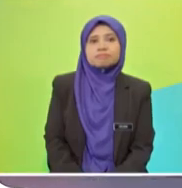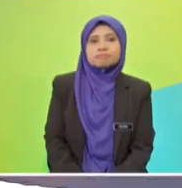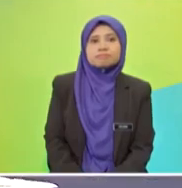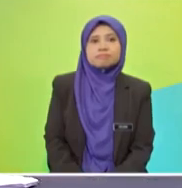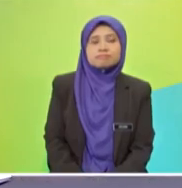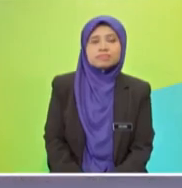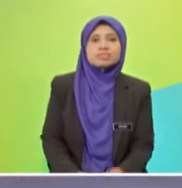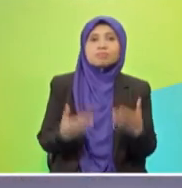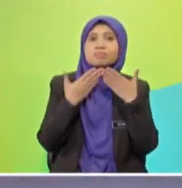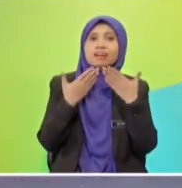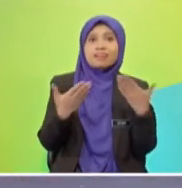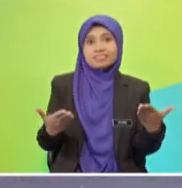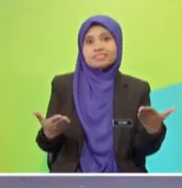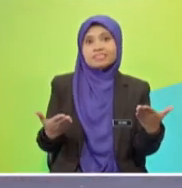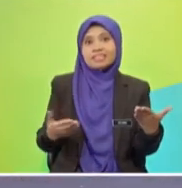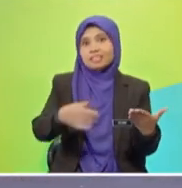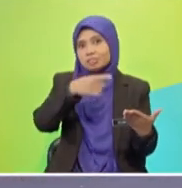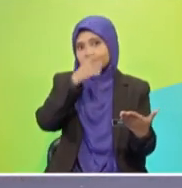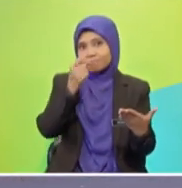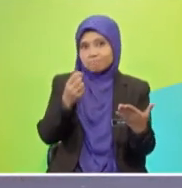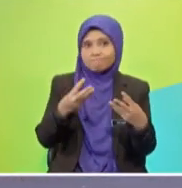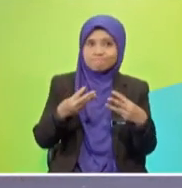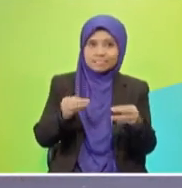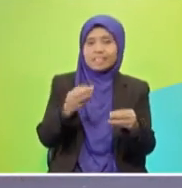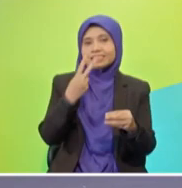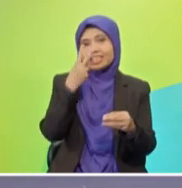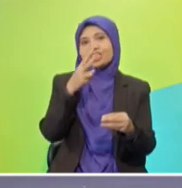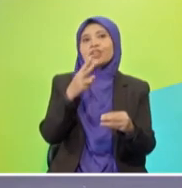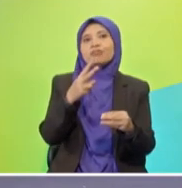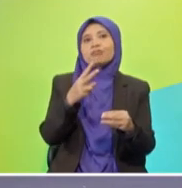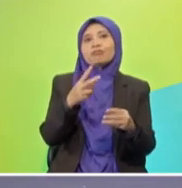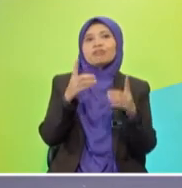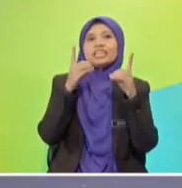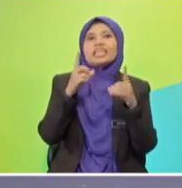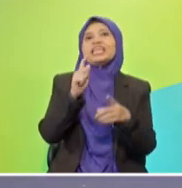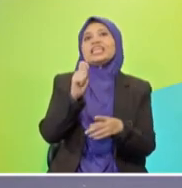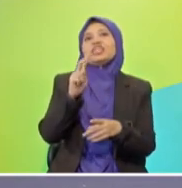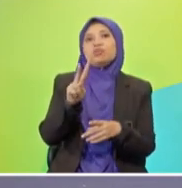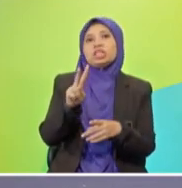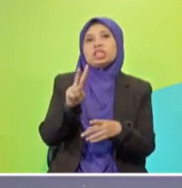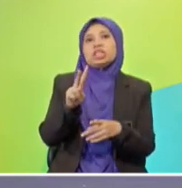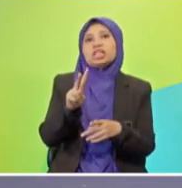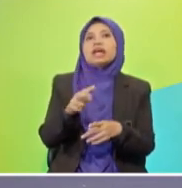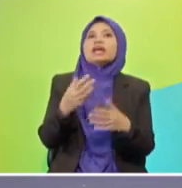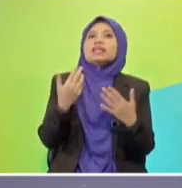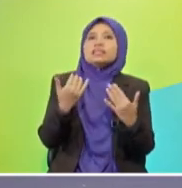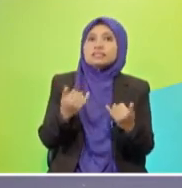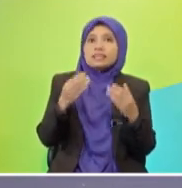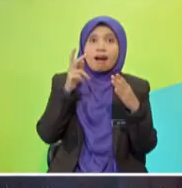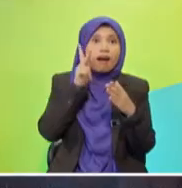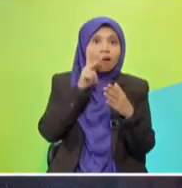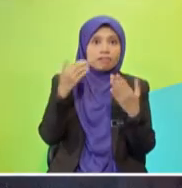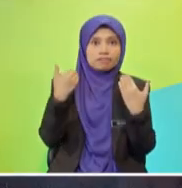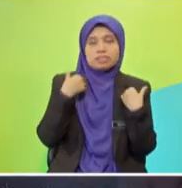Terima kasih murid-murid karena masih menonton Didik TV KPM aku yang perlu kita lakukan